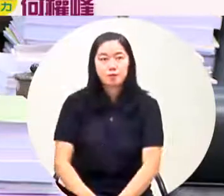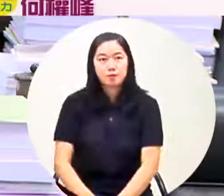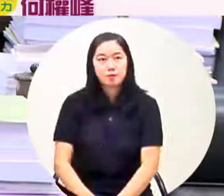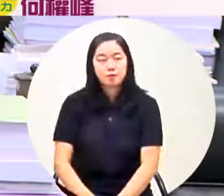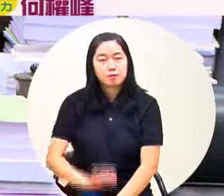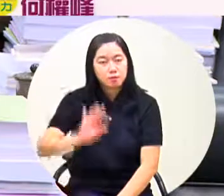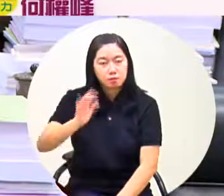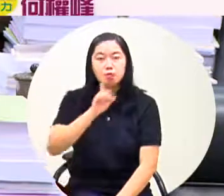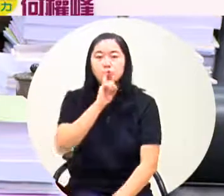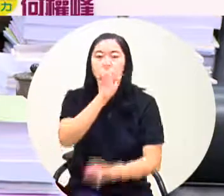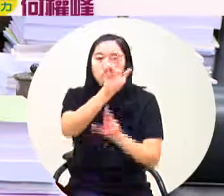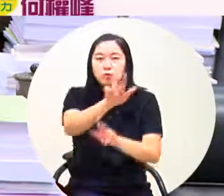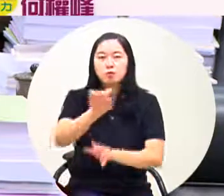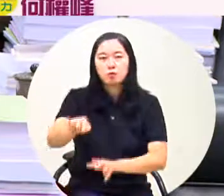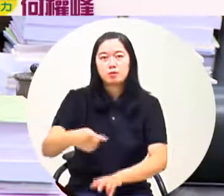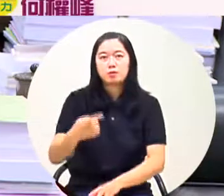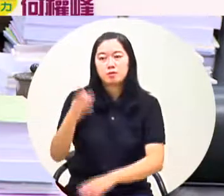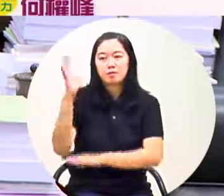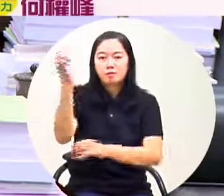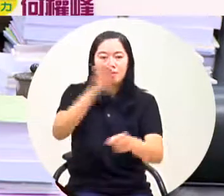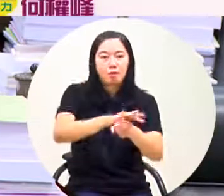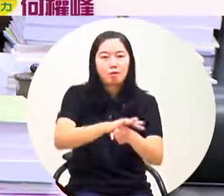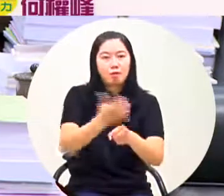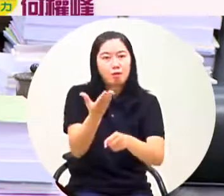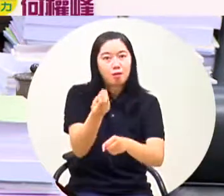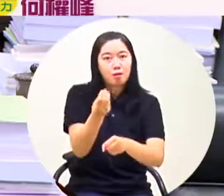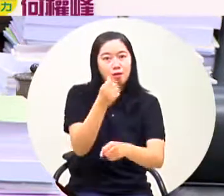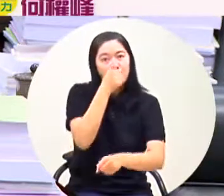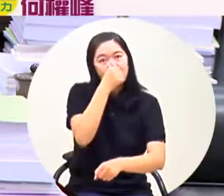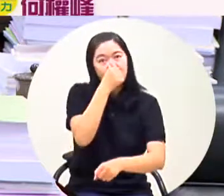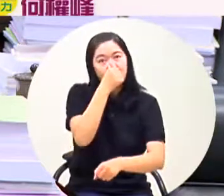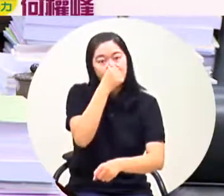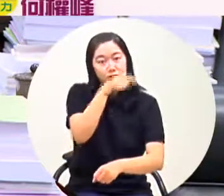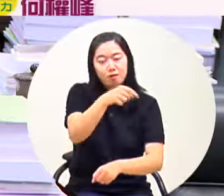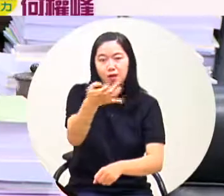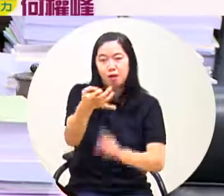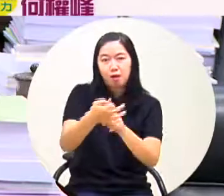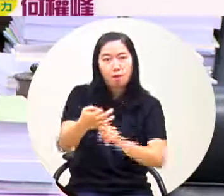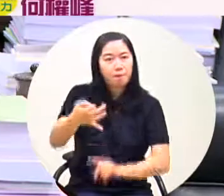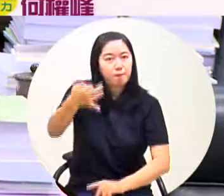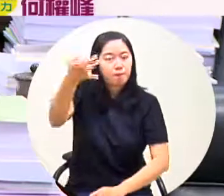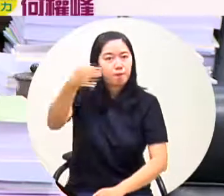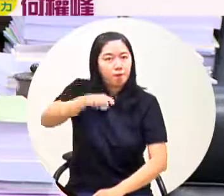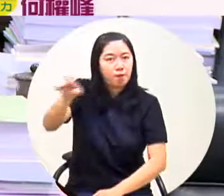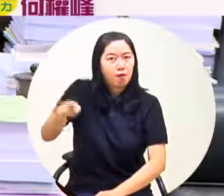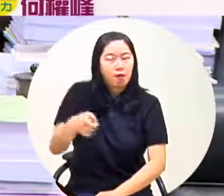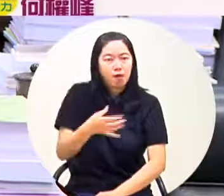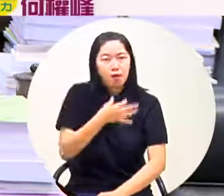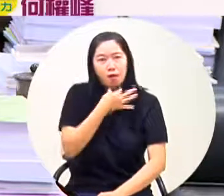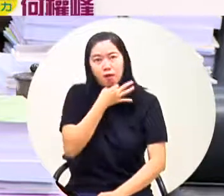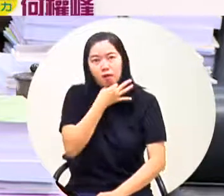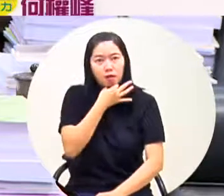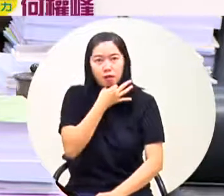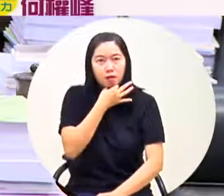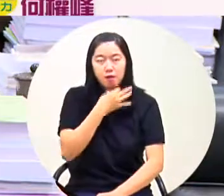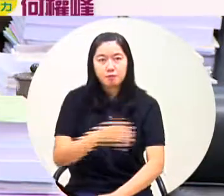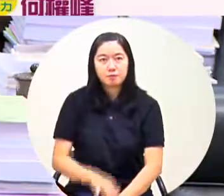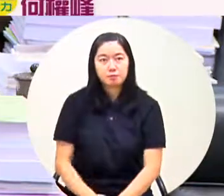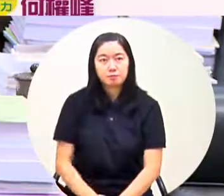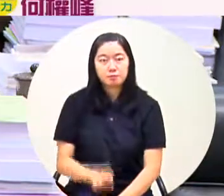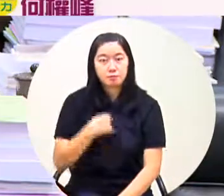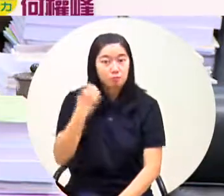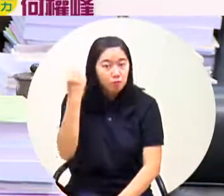没有补助的话，这样子的价格对很多的民众可能还是太高了。如果据我所知道，比如说